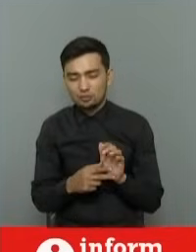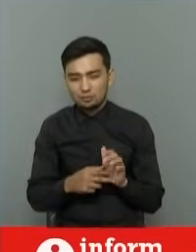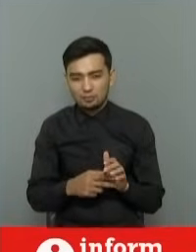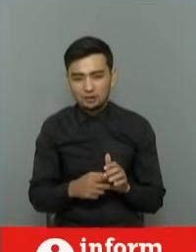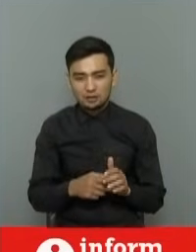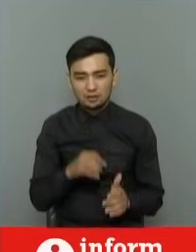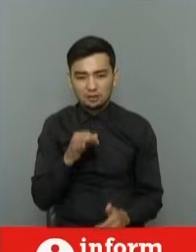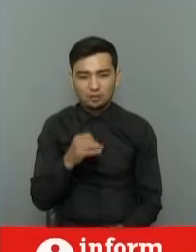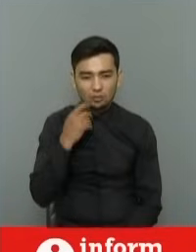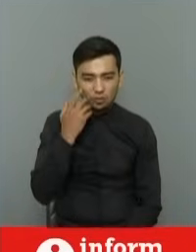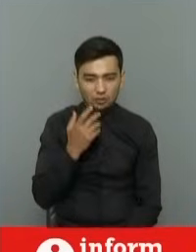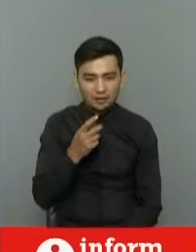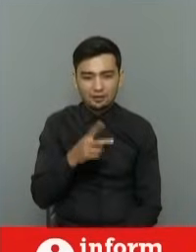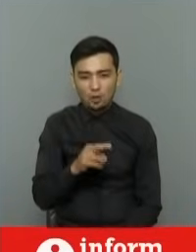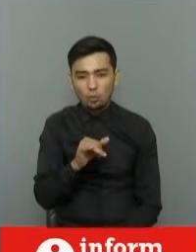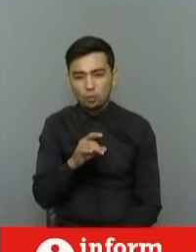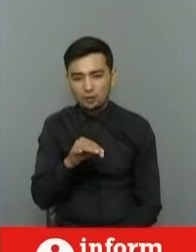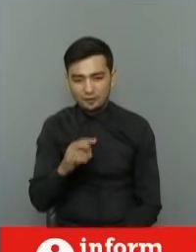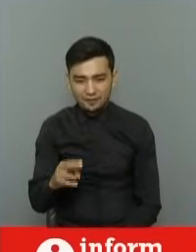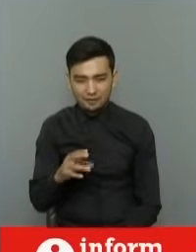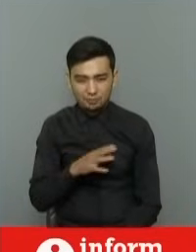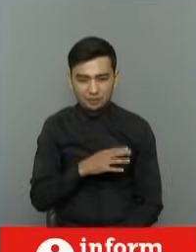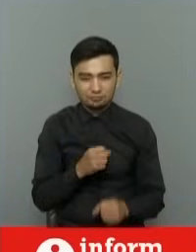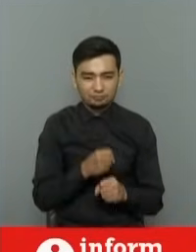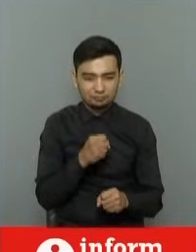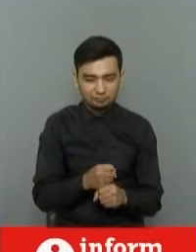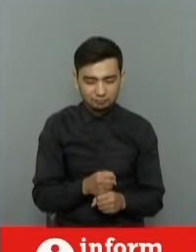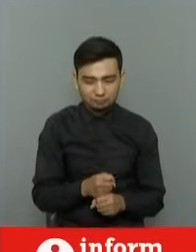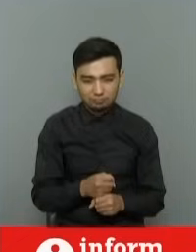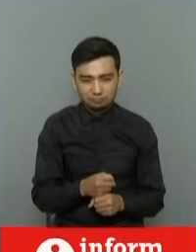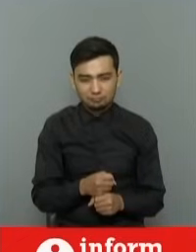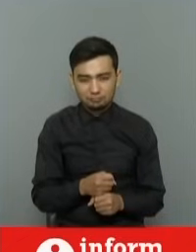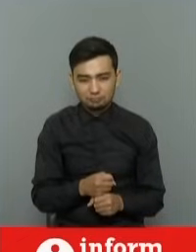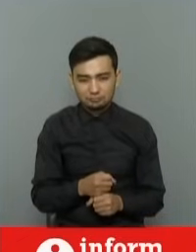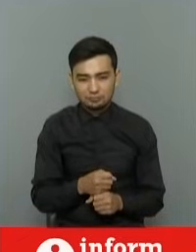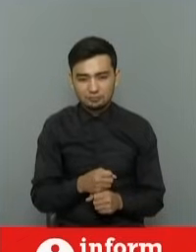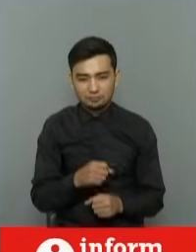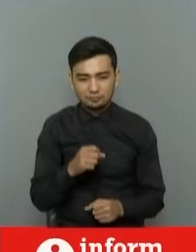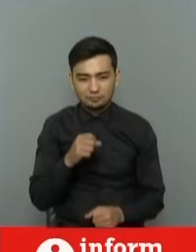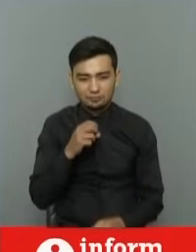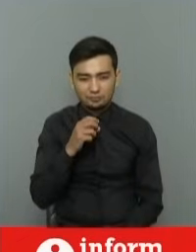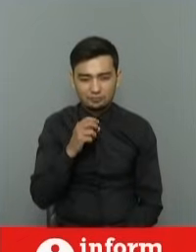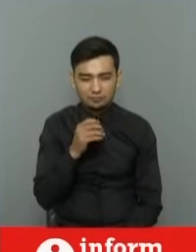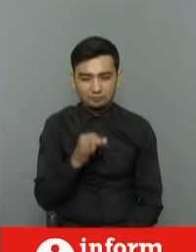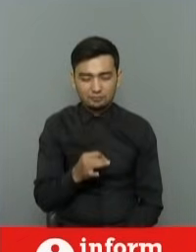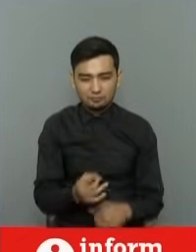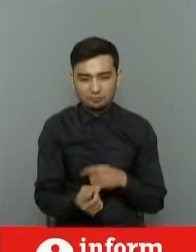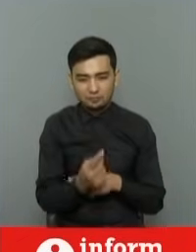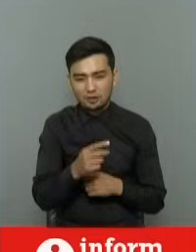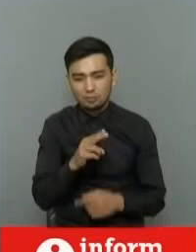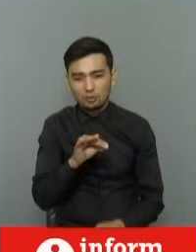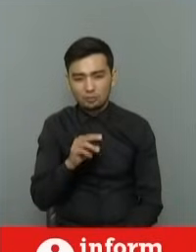1,8, тогда как для уровня простого воспроизводства, то есть для того, чтобы хотя бы не происходила